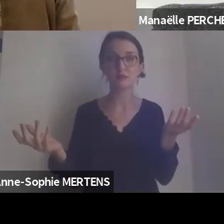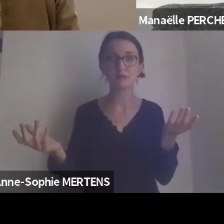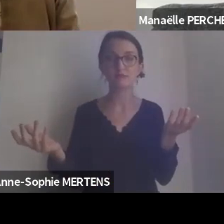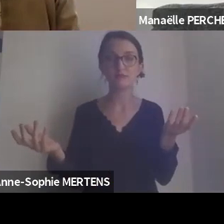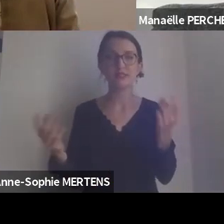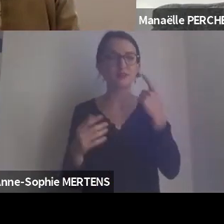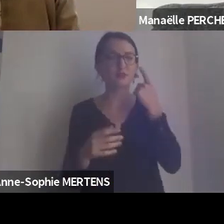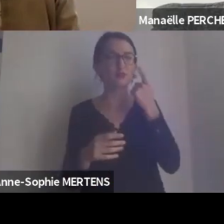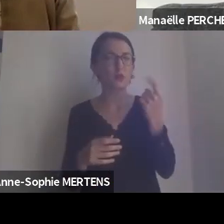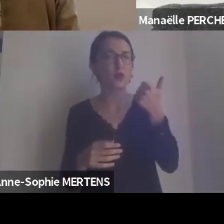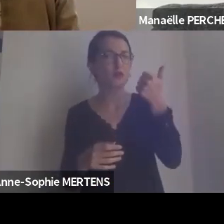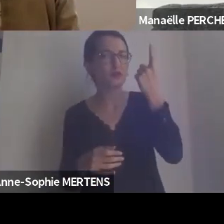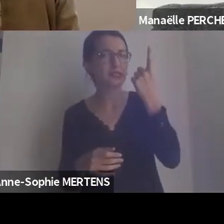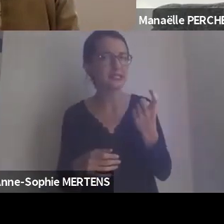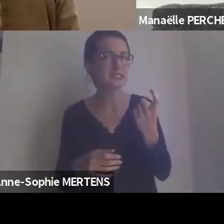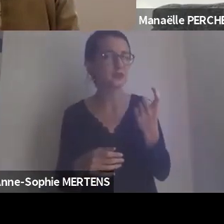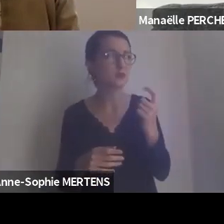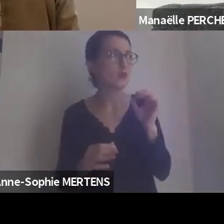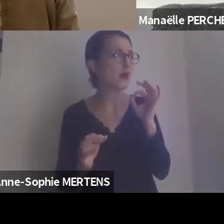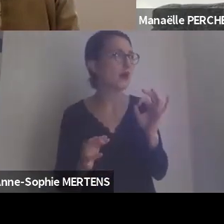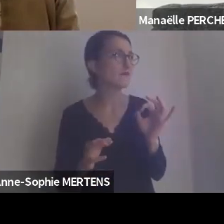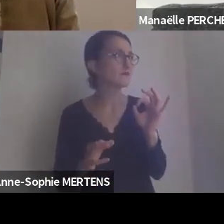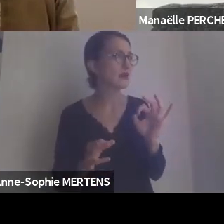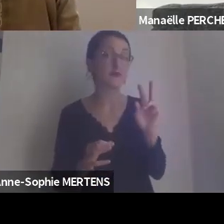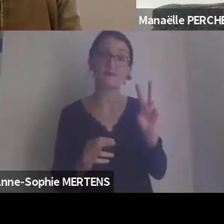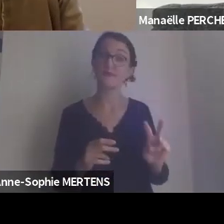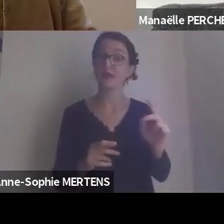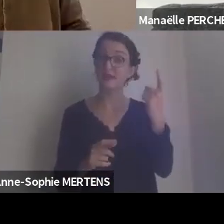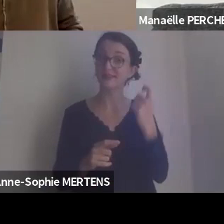Alors, il y avait une question qui me semblait intéressante,